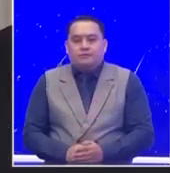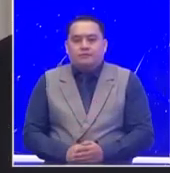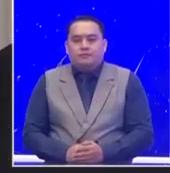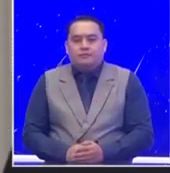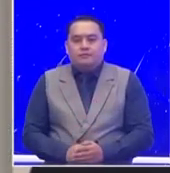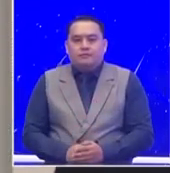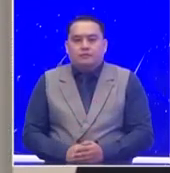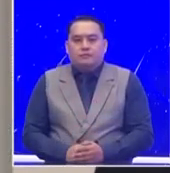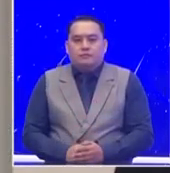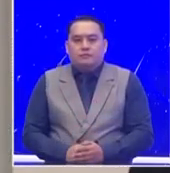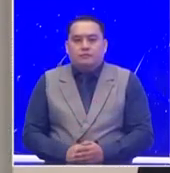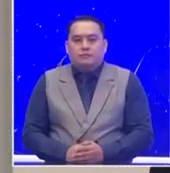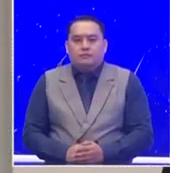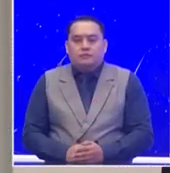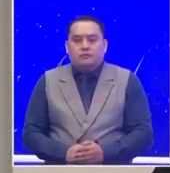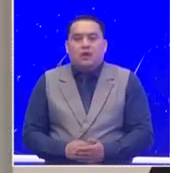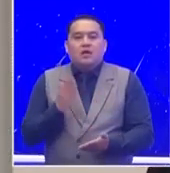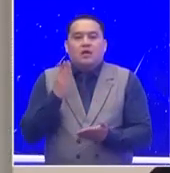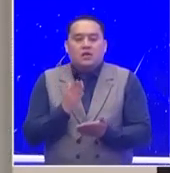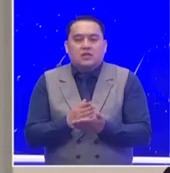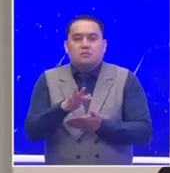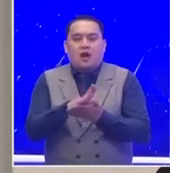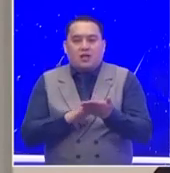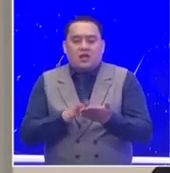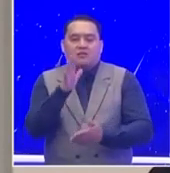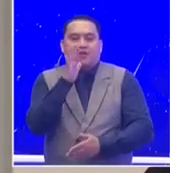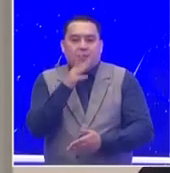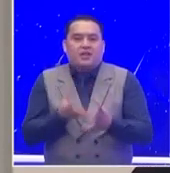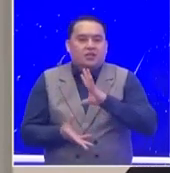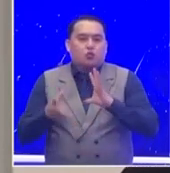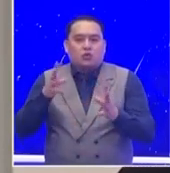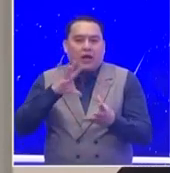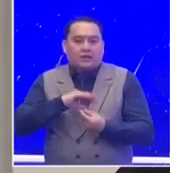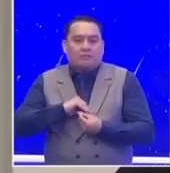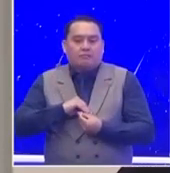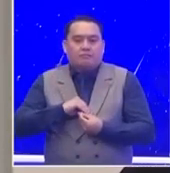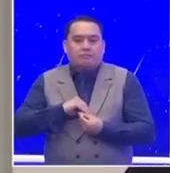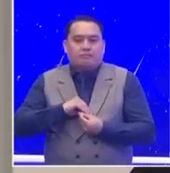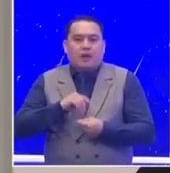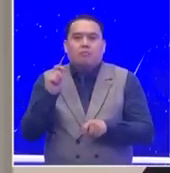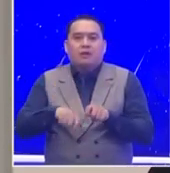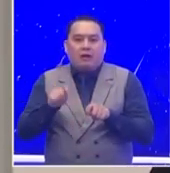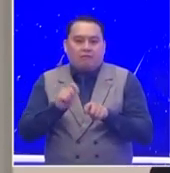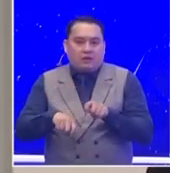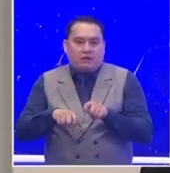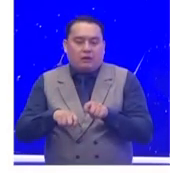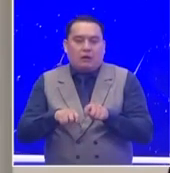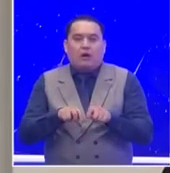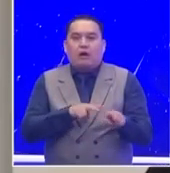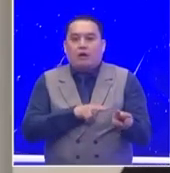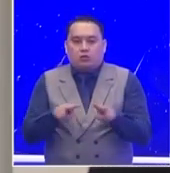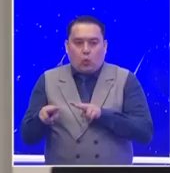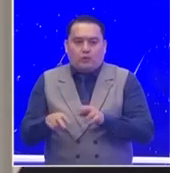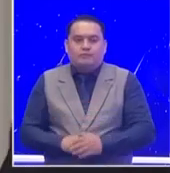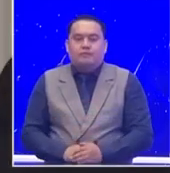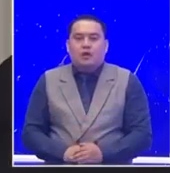Также имеется продление сроков по результатам проверок камерального контроля. В